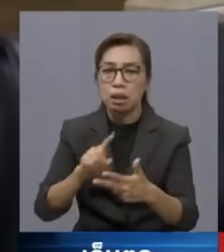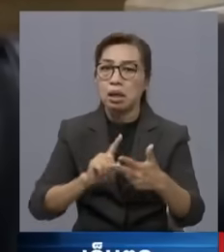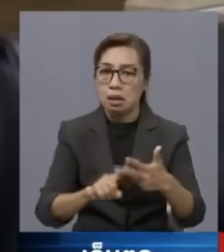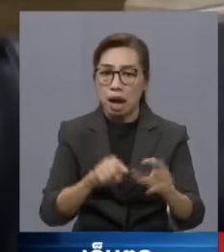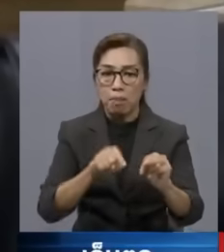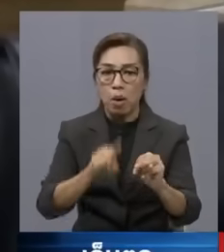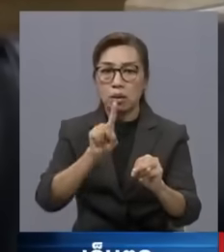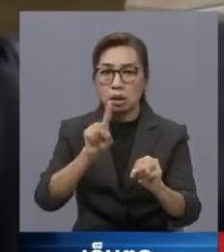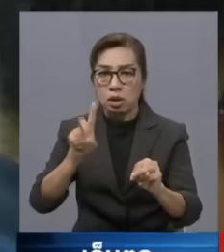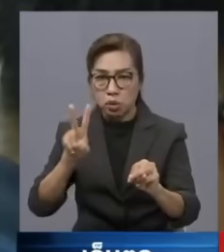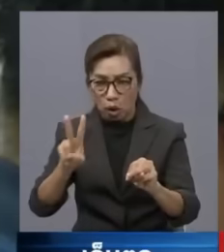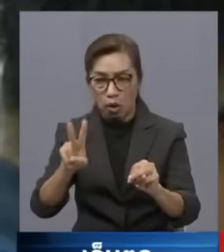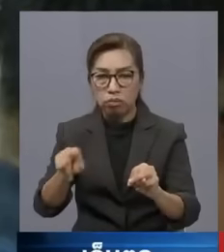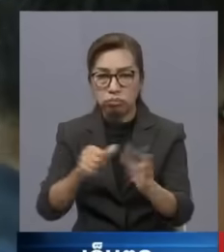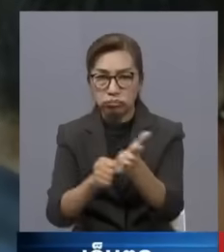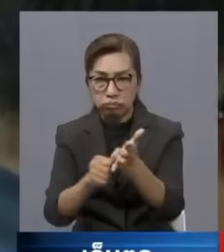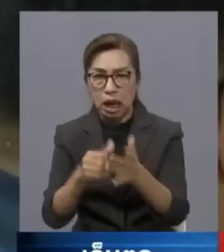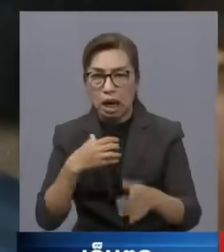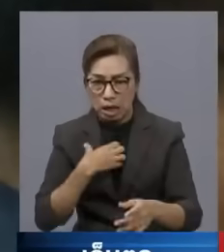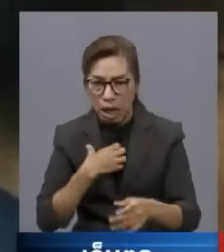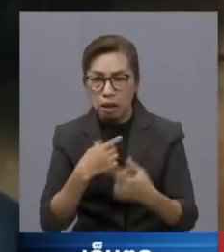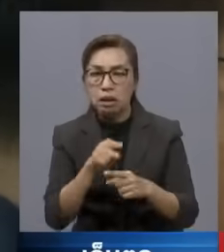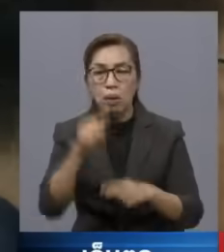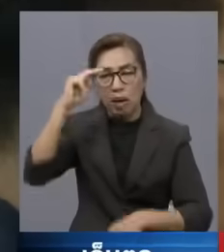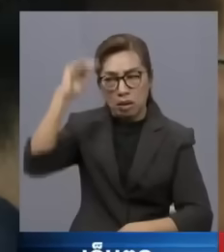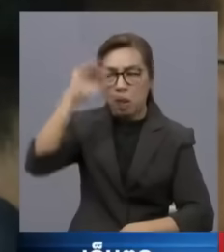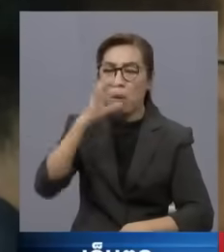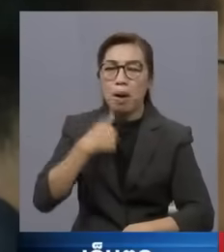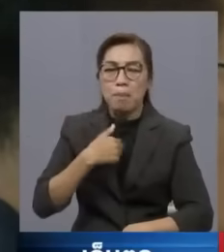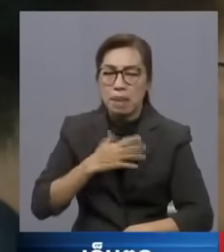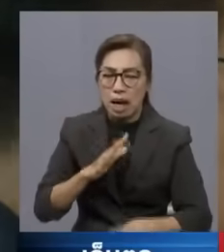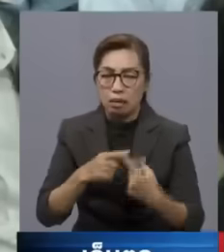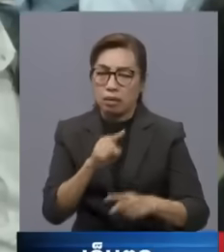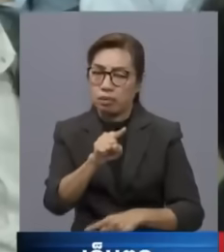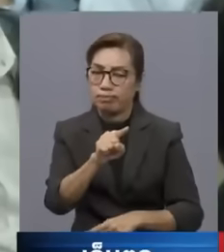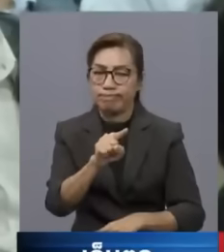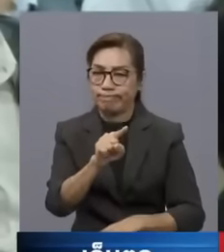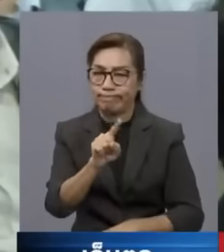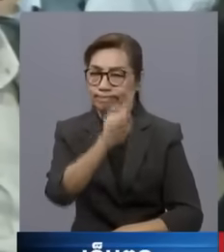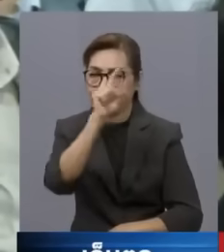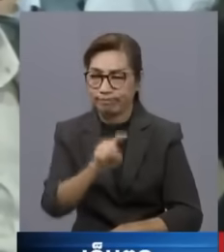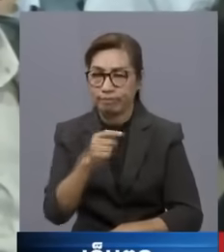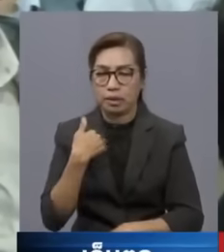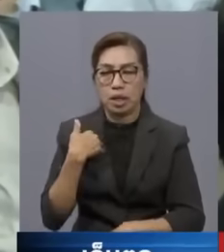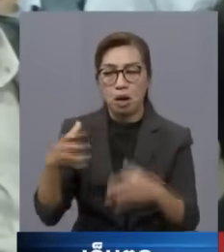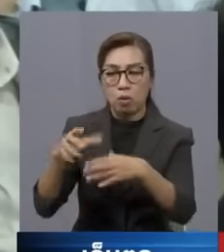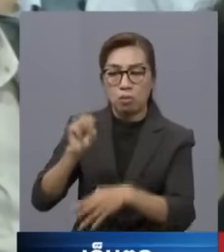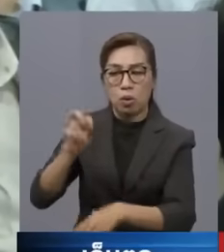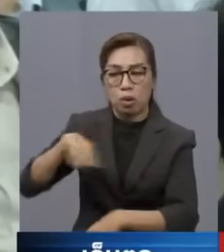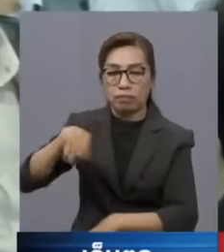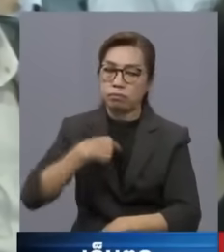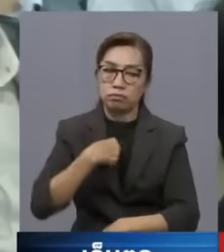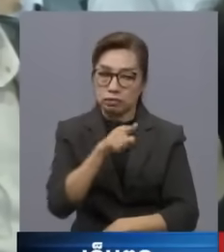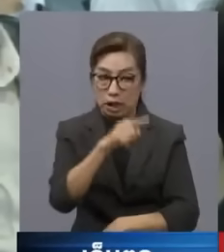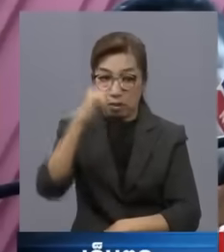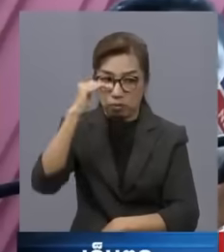คุมเครือแม้คุณเศรษฐาจะมาชี้แจงแล้วก็ตามในระยะนี้สะท้อนว่าสวสายแข็งยืนยื่นคำขาดครับให้คุณเศรษฐาแสดง